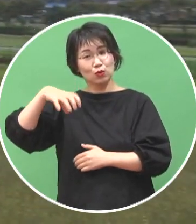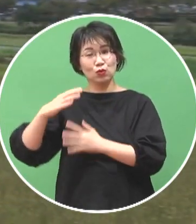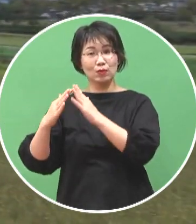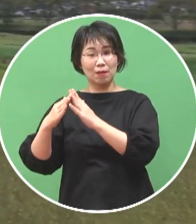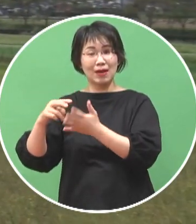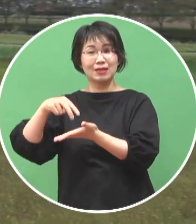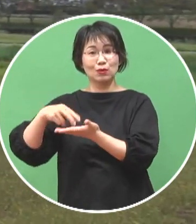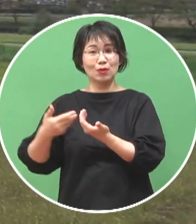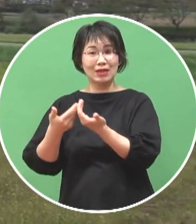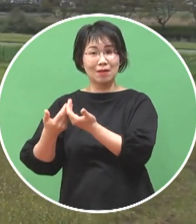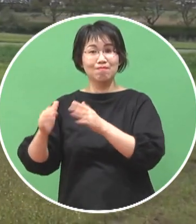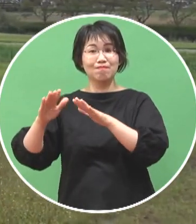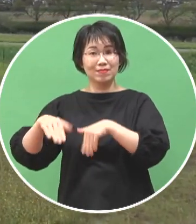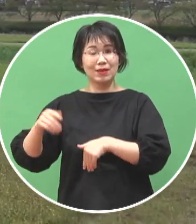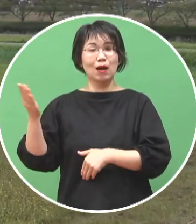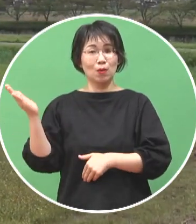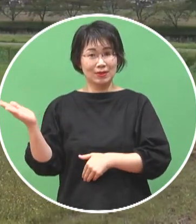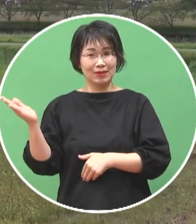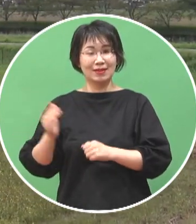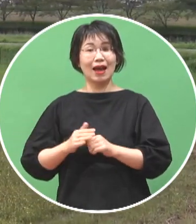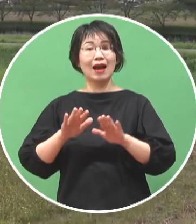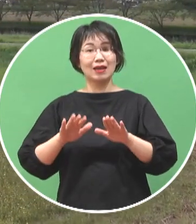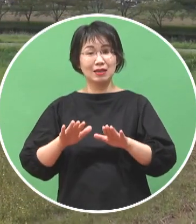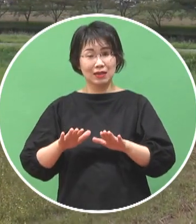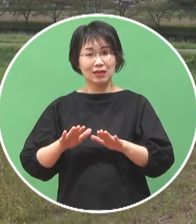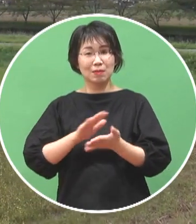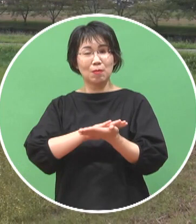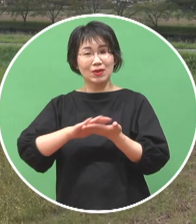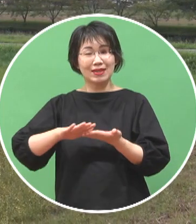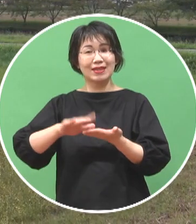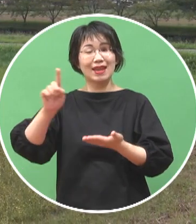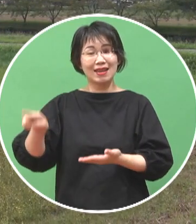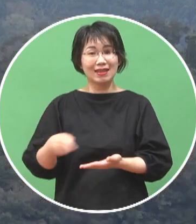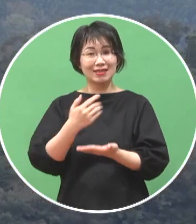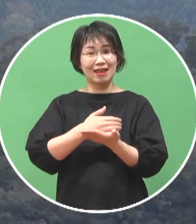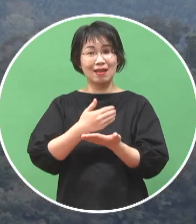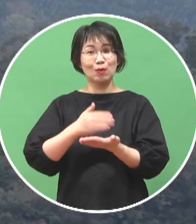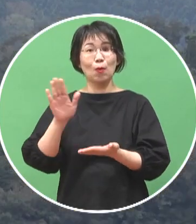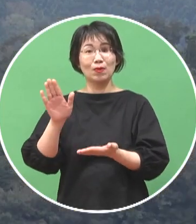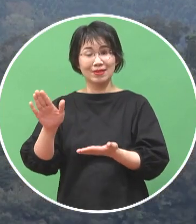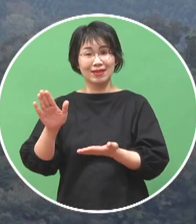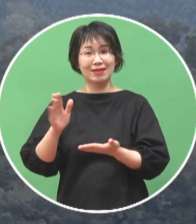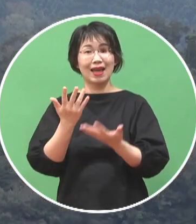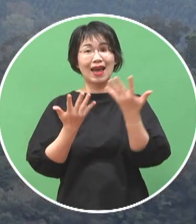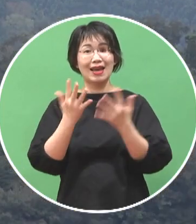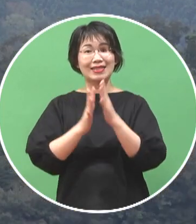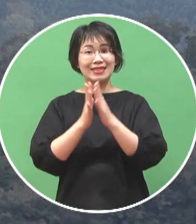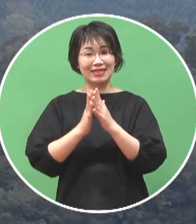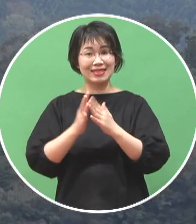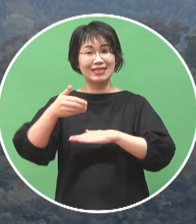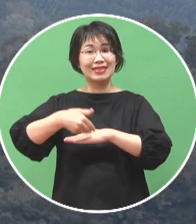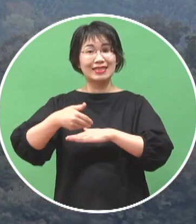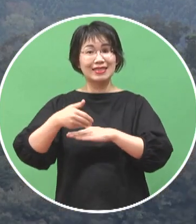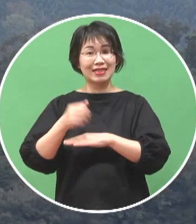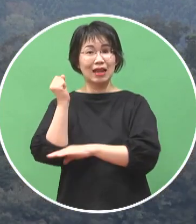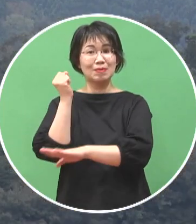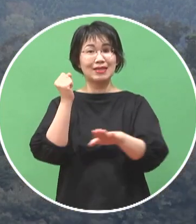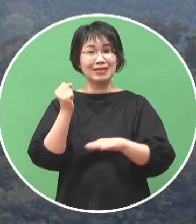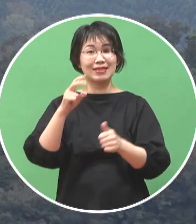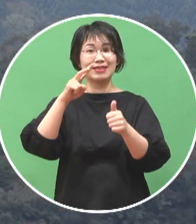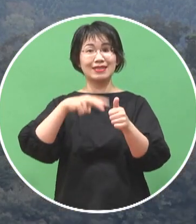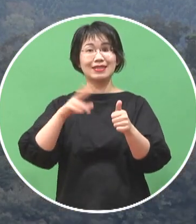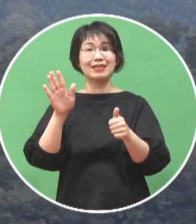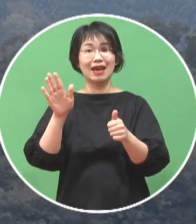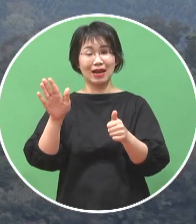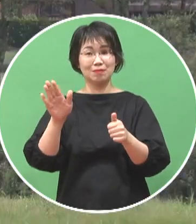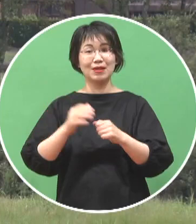として栄えた三杉町、現在も美しい自然が残っていて森林セラピー基地にも認定されています。